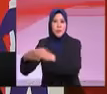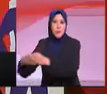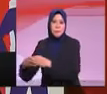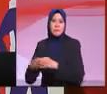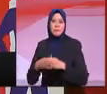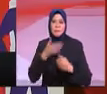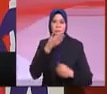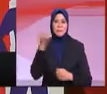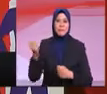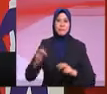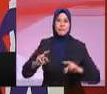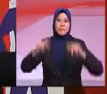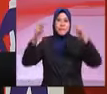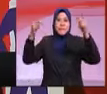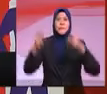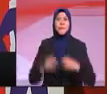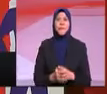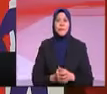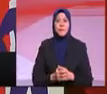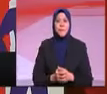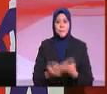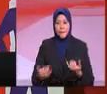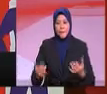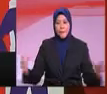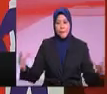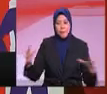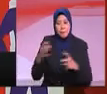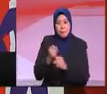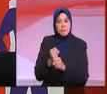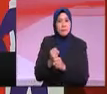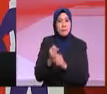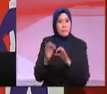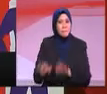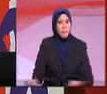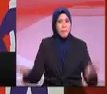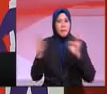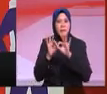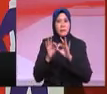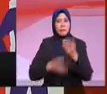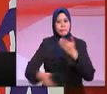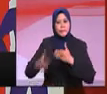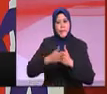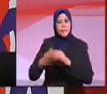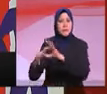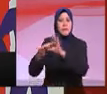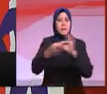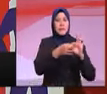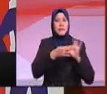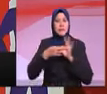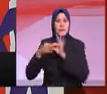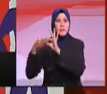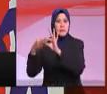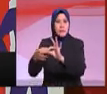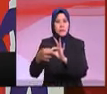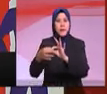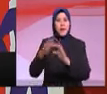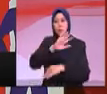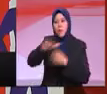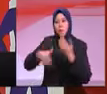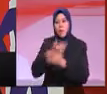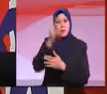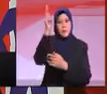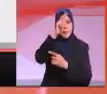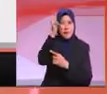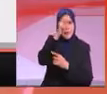Next. Dan pada kesimpulannya, working together to combat the spread of COVID-19 is a whole government and